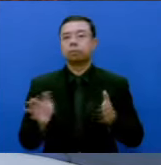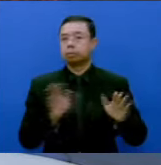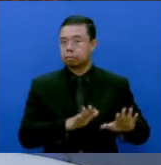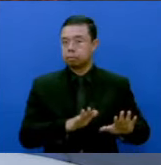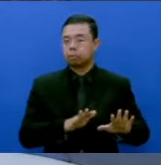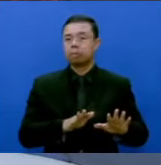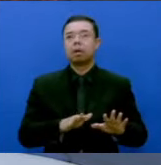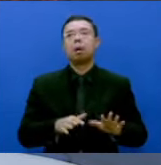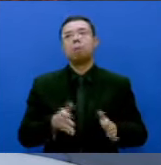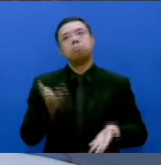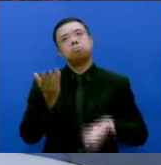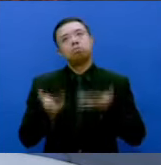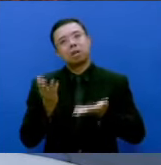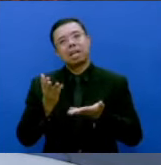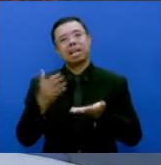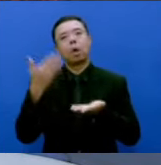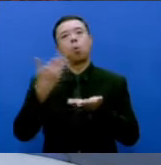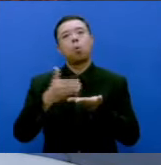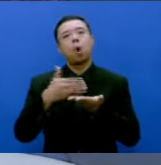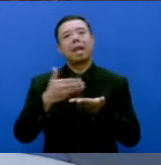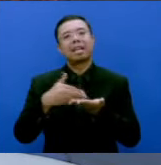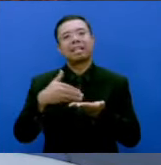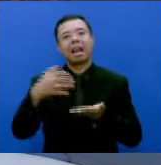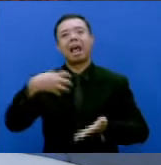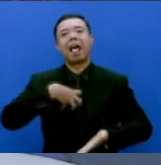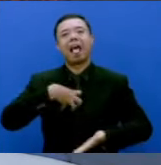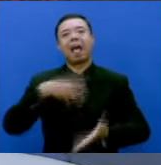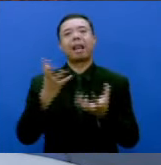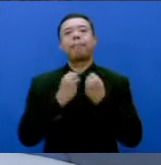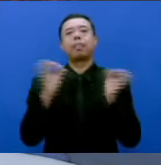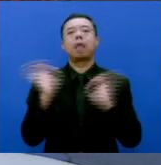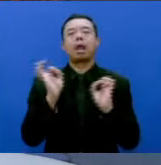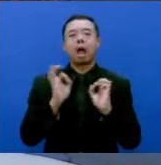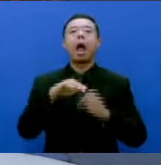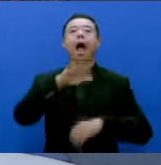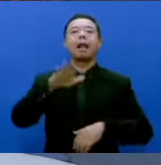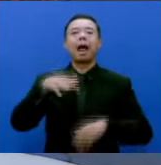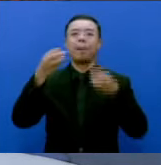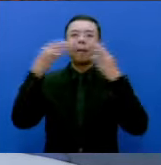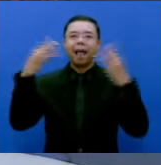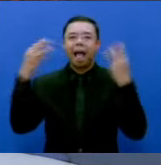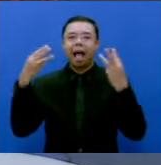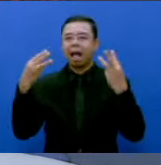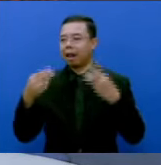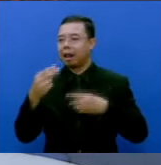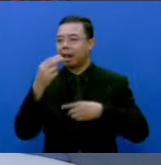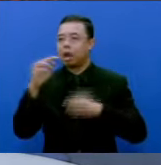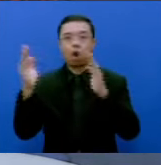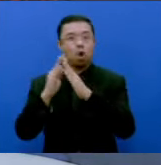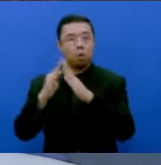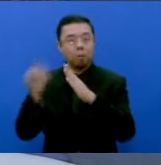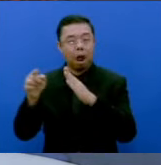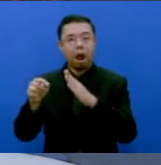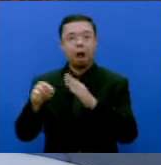Pemirsa, akibat tidak mendapatkan warisan, seorang anak di Malang, Jawa Timur menghancurkan rumah dengan alat